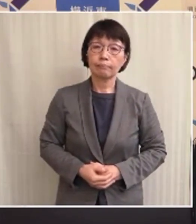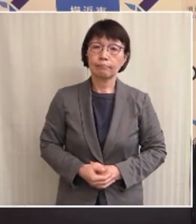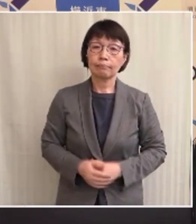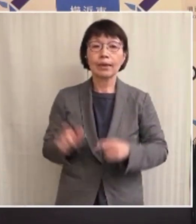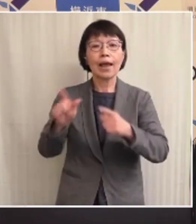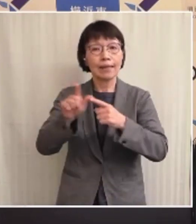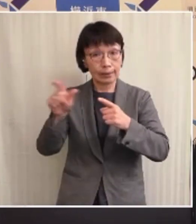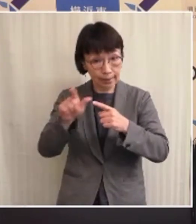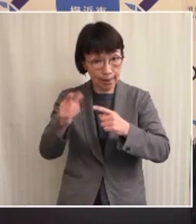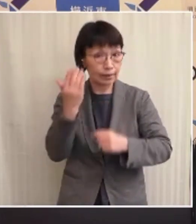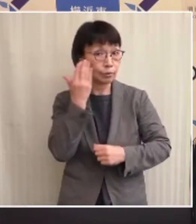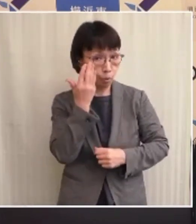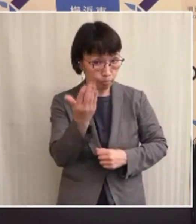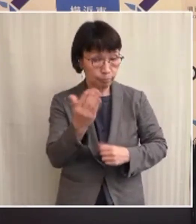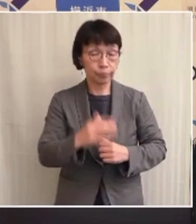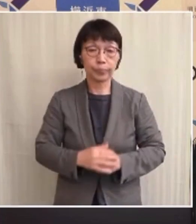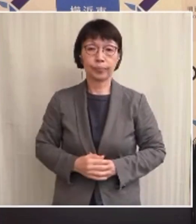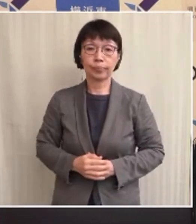HK の助内です。